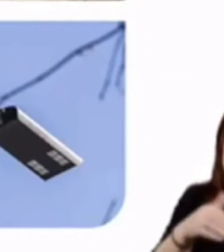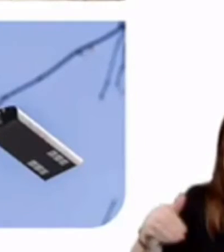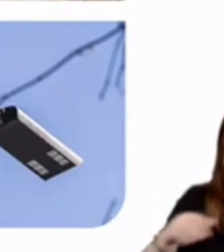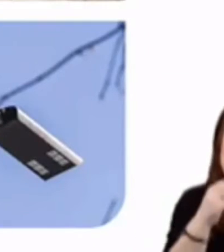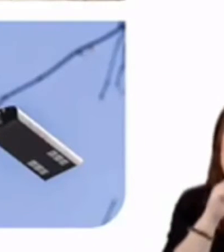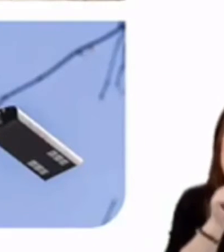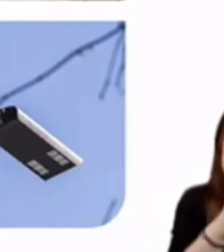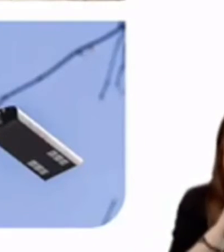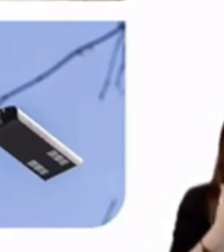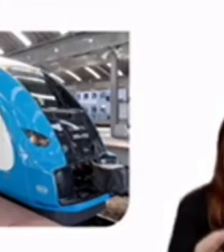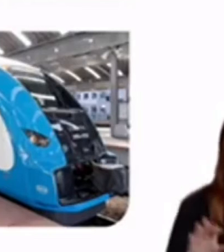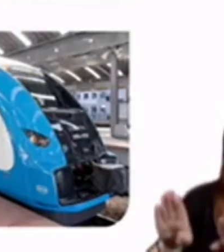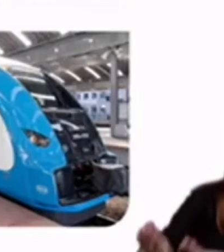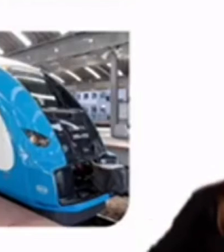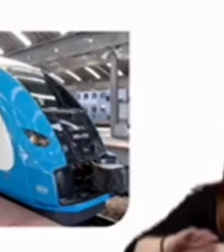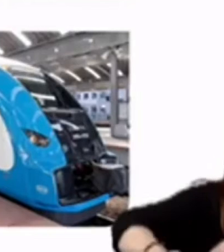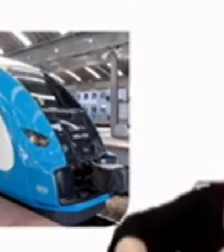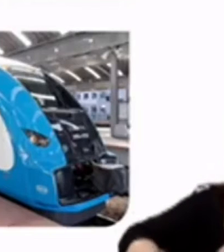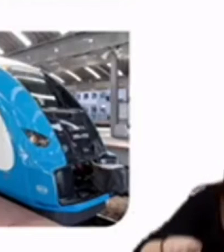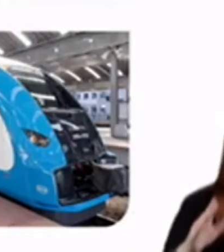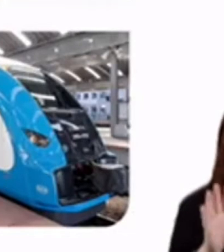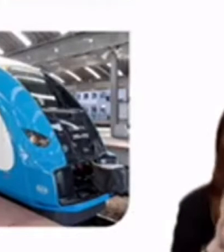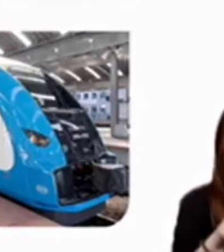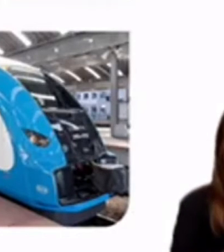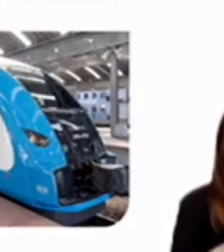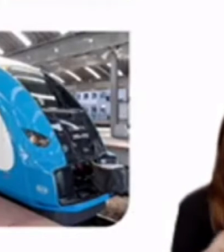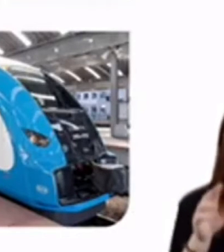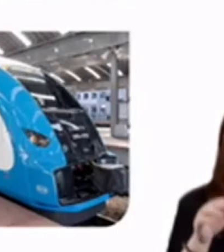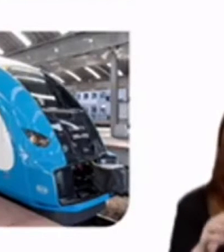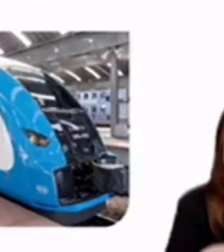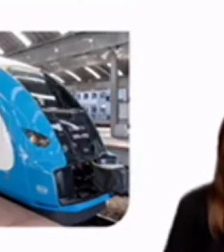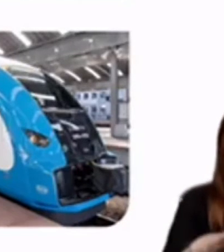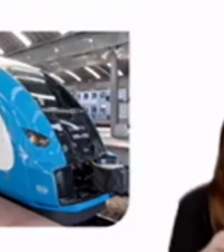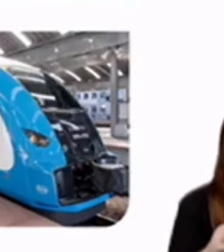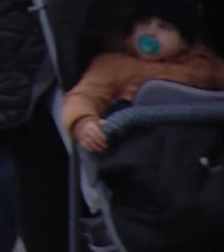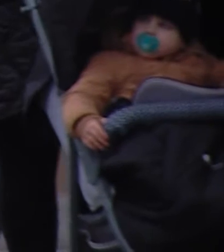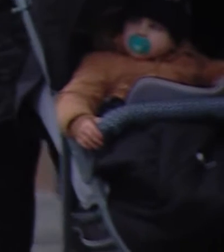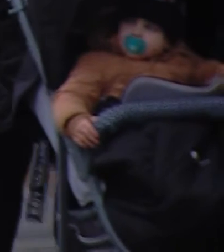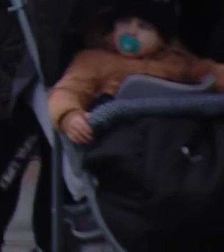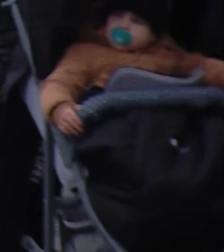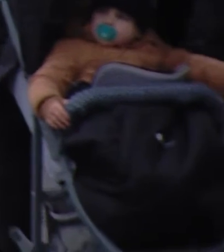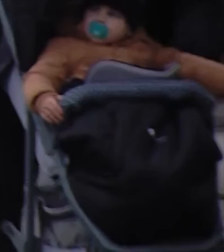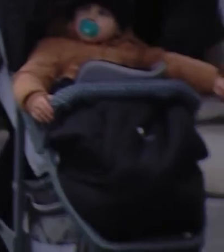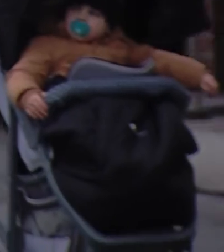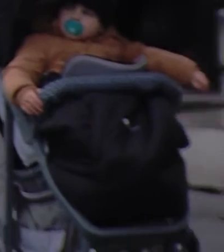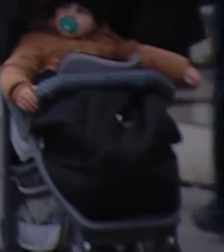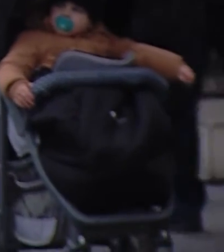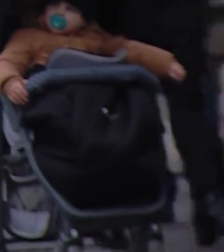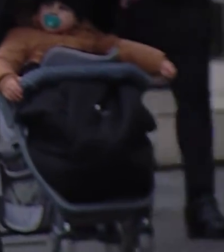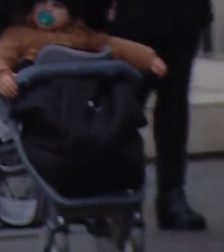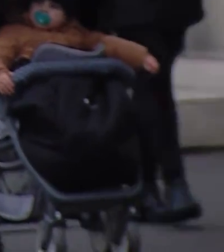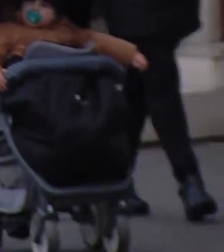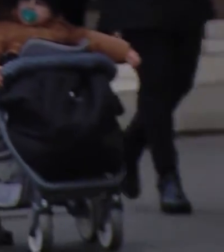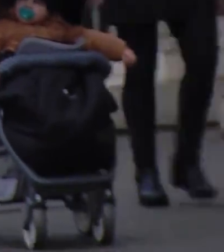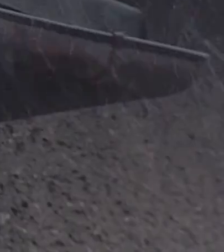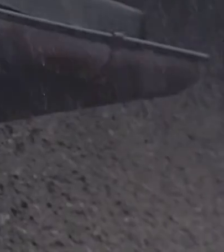z poprawą jakości powietrza. Podczas konferencji zapowiedziano kolejną realizację. Będzie nią projekt InfoSmog Med.